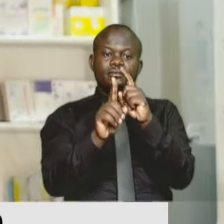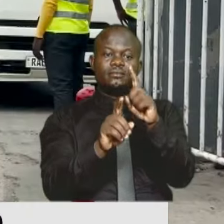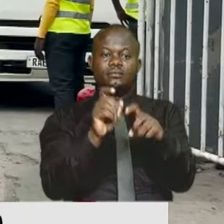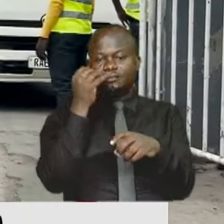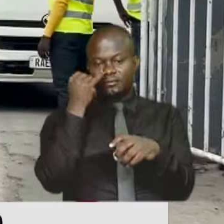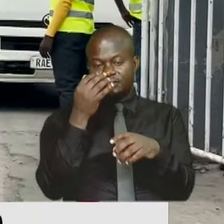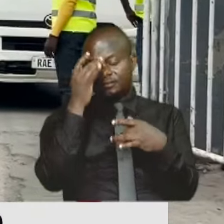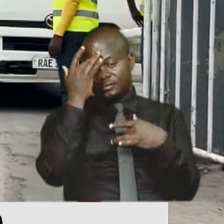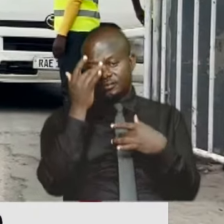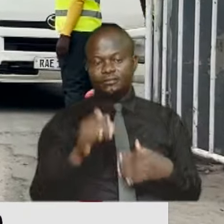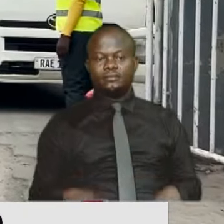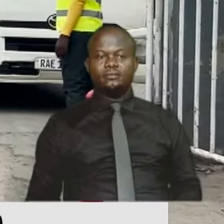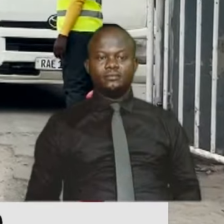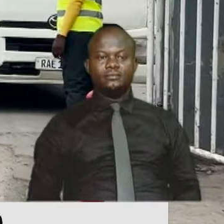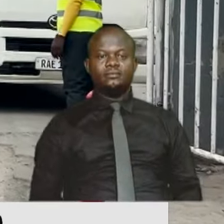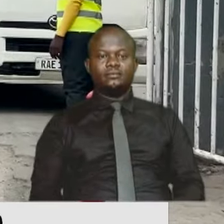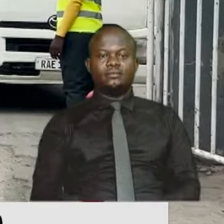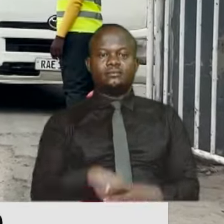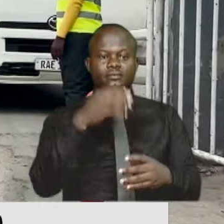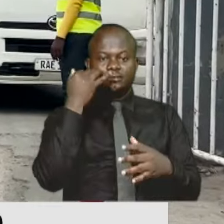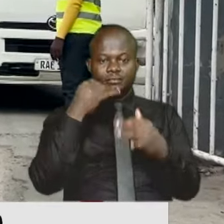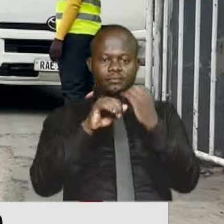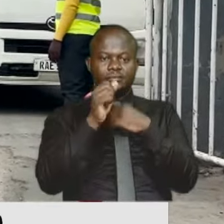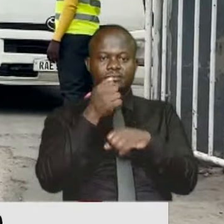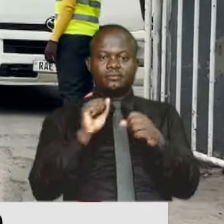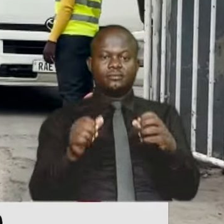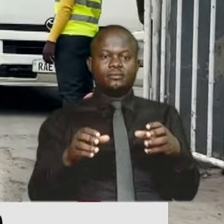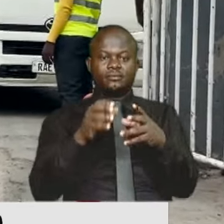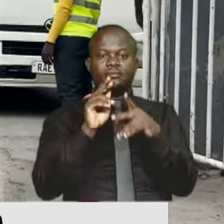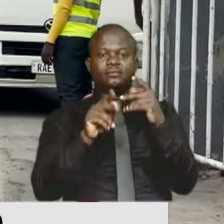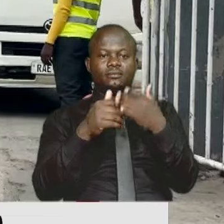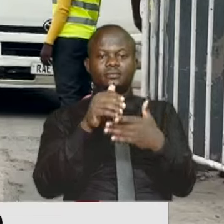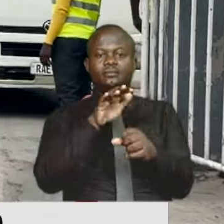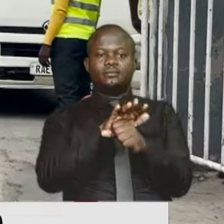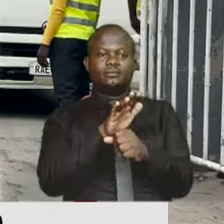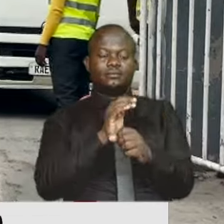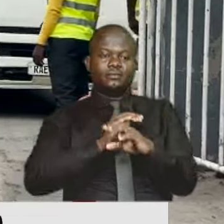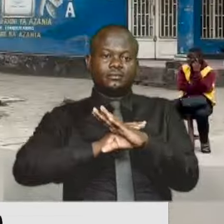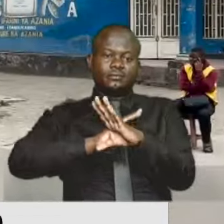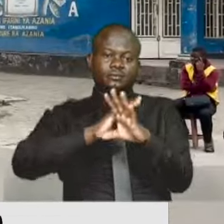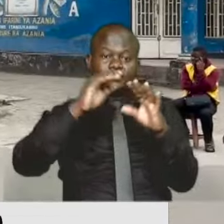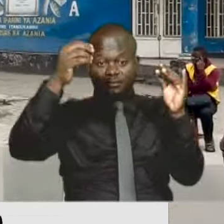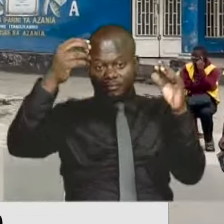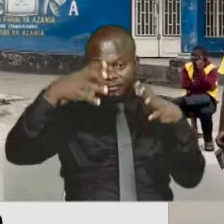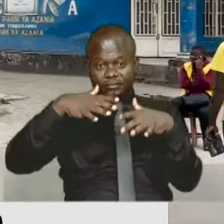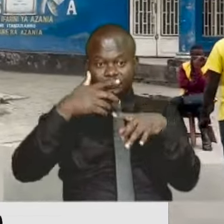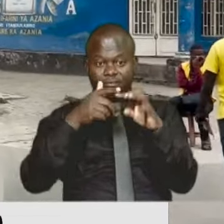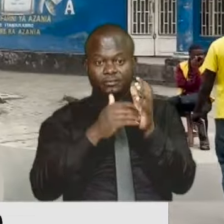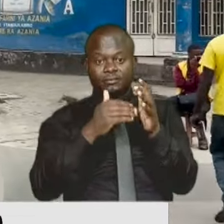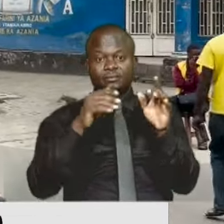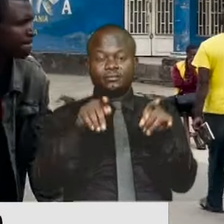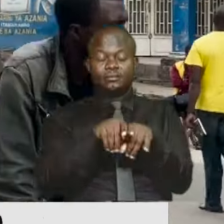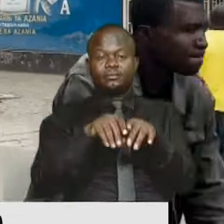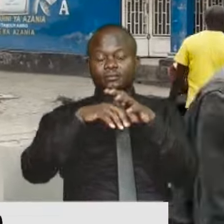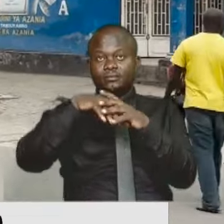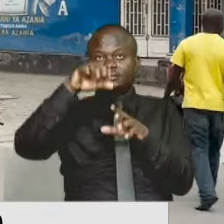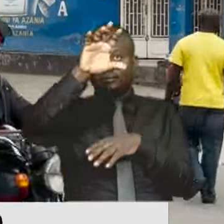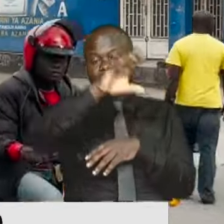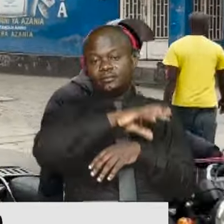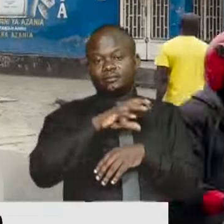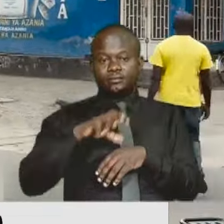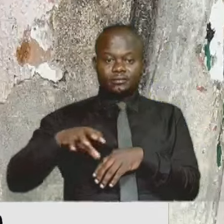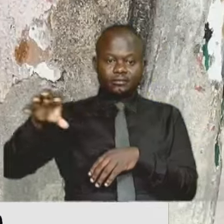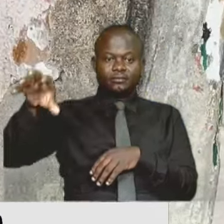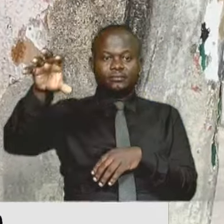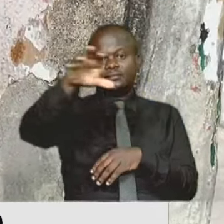malaria nubwo ku bikorwa remezo bihuriraho abantu benshi hari ubwirinzi bufatika siko bimeze mu makaritsiye hake